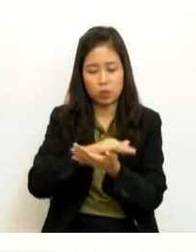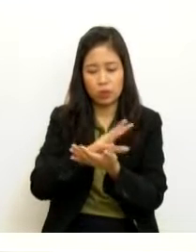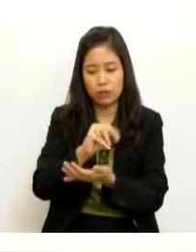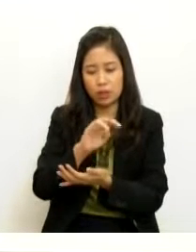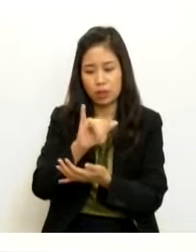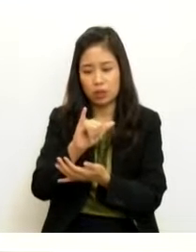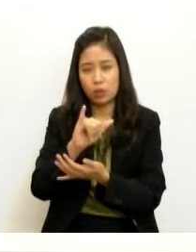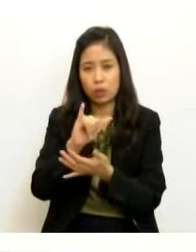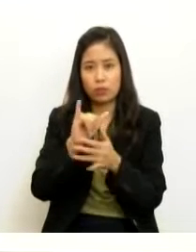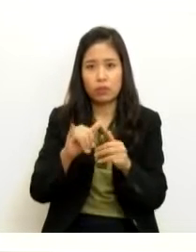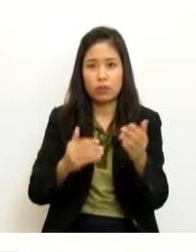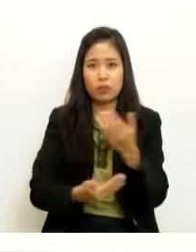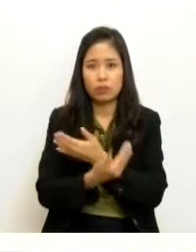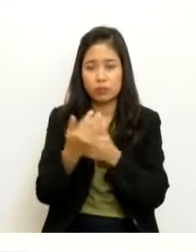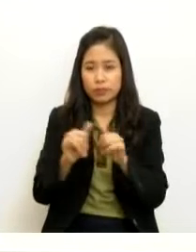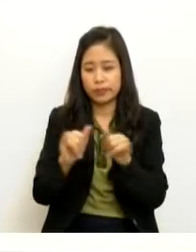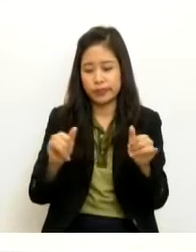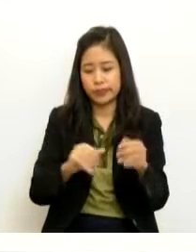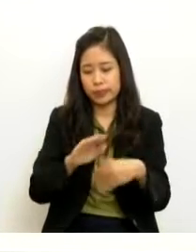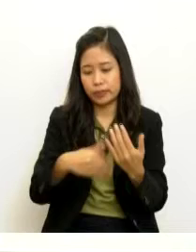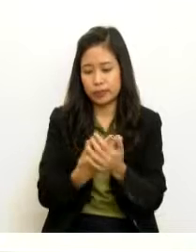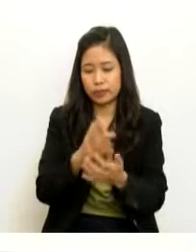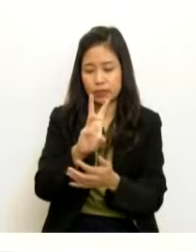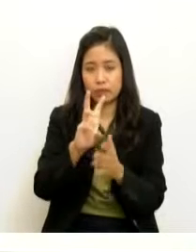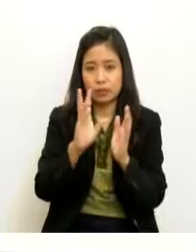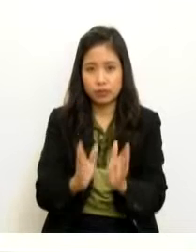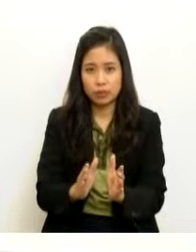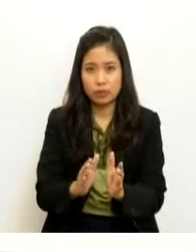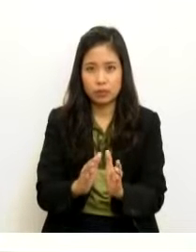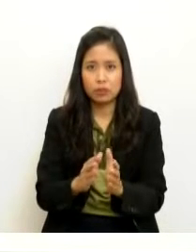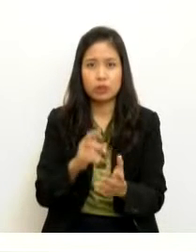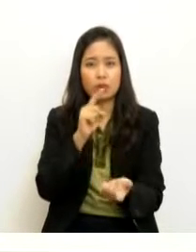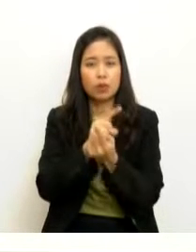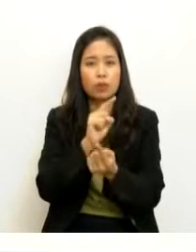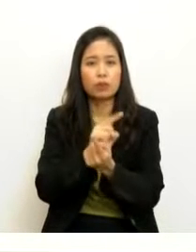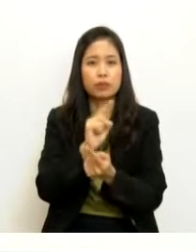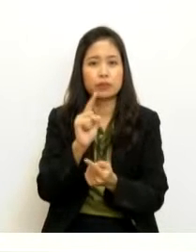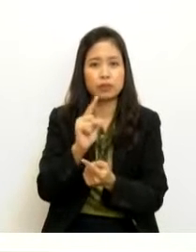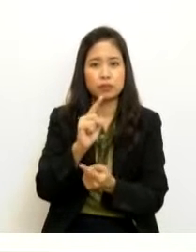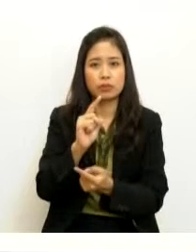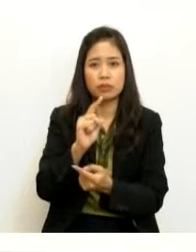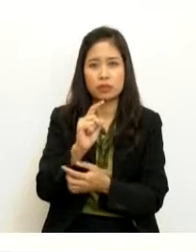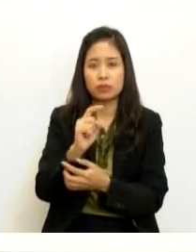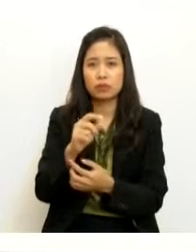ขยายโอกาสอยู่ทั้งหมด6คนแต่ปัจจุบันนี้เราก็พบว่าเกณฑ์ของกคศ.เนี่ย